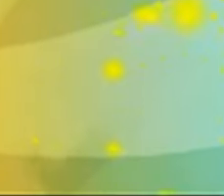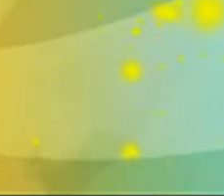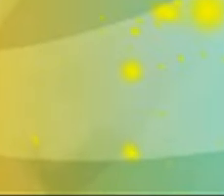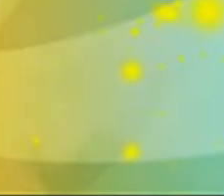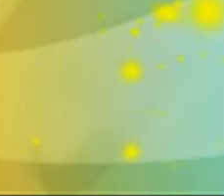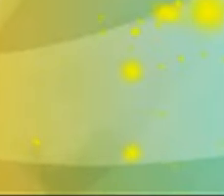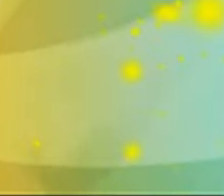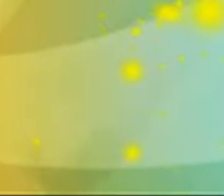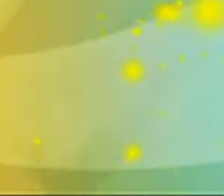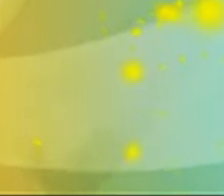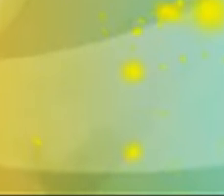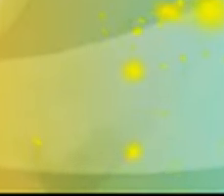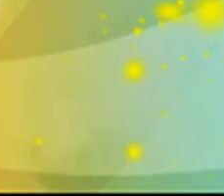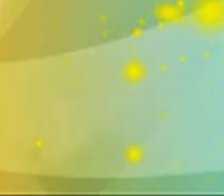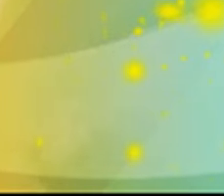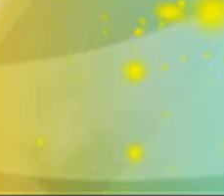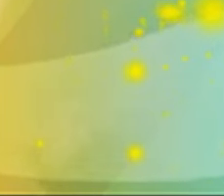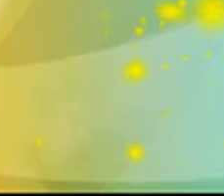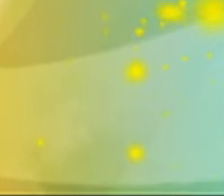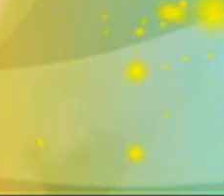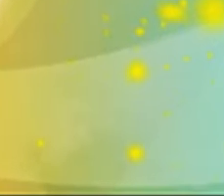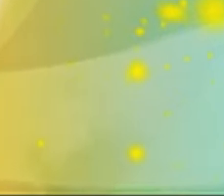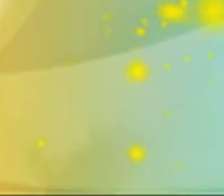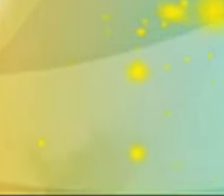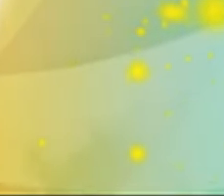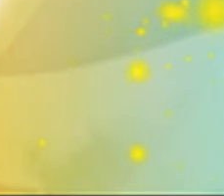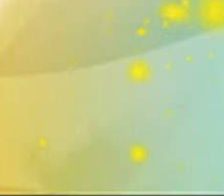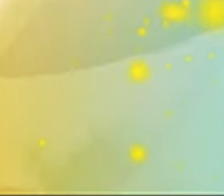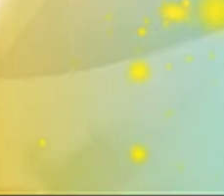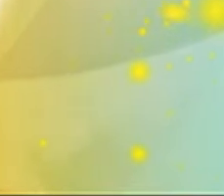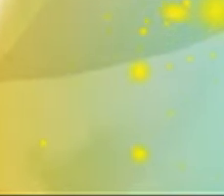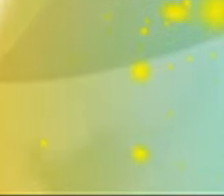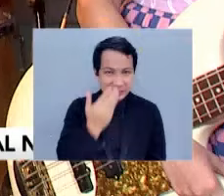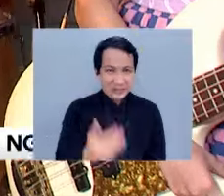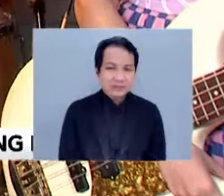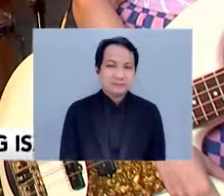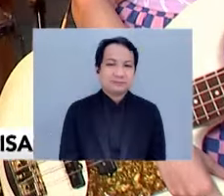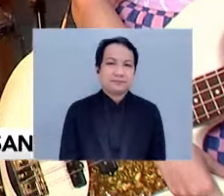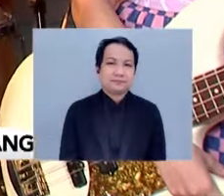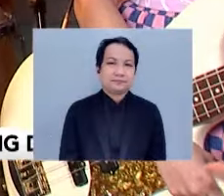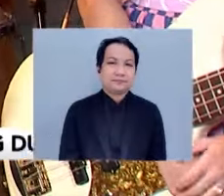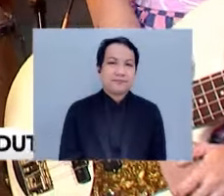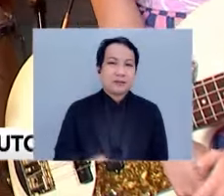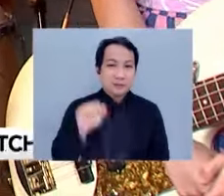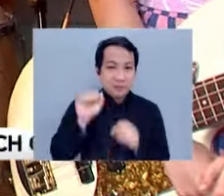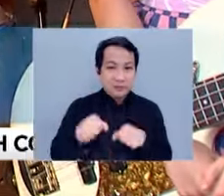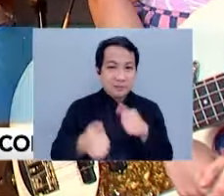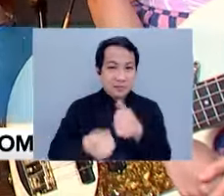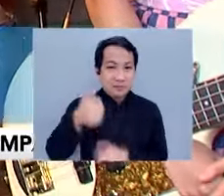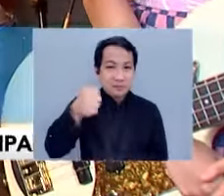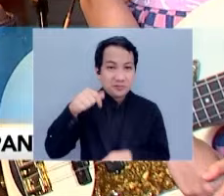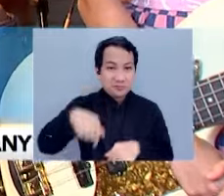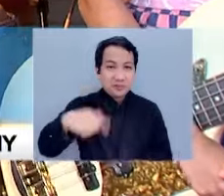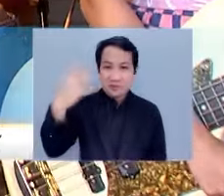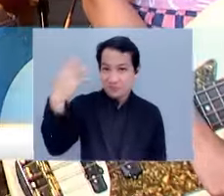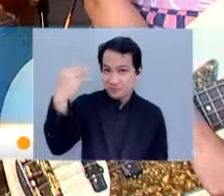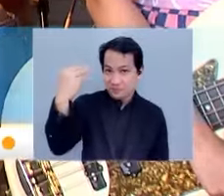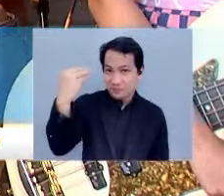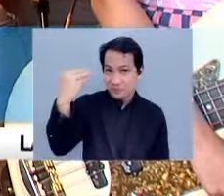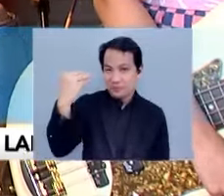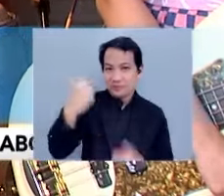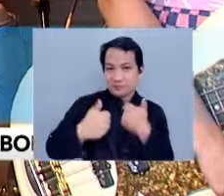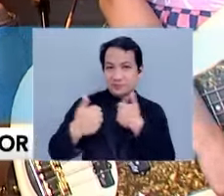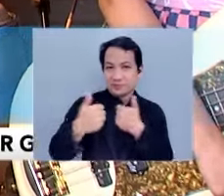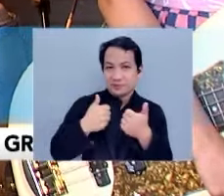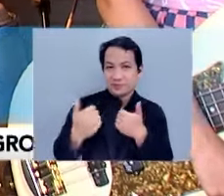naman po, sumelfie na. Nako, huwag kayong mapapagod sumelfie mga kapatid dahil pwede kayong manalo mamaya dito sa ating Kagumoka Ko Selfie Contest. Basta